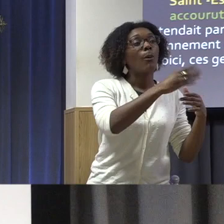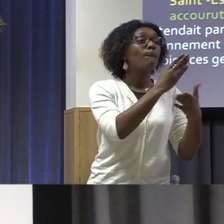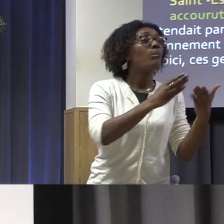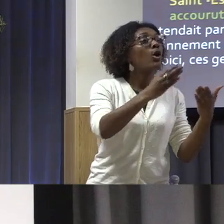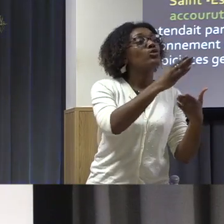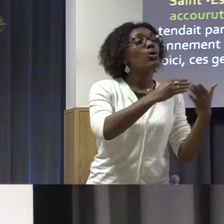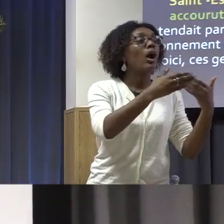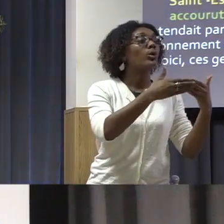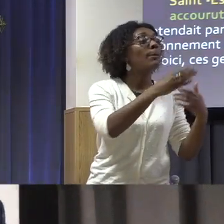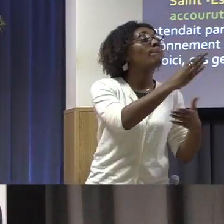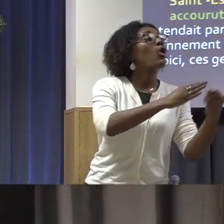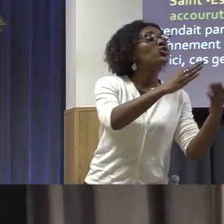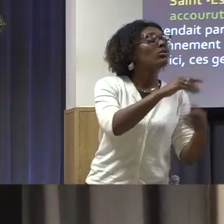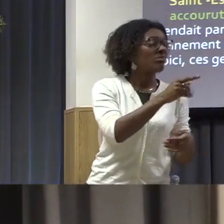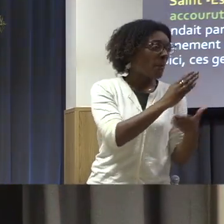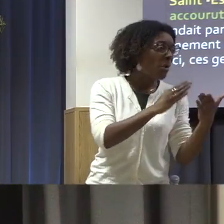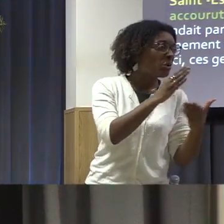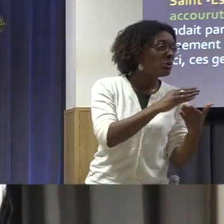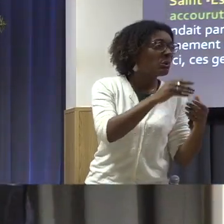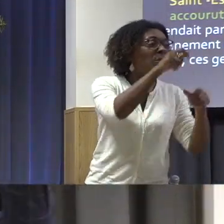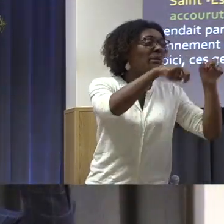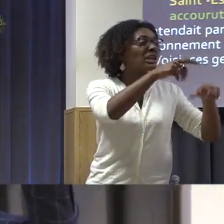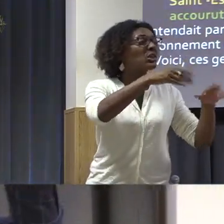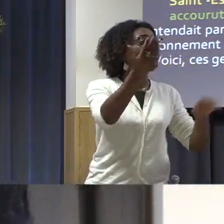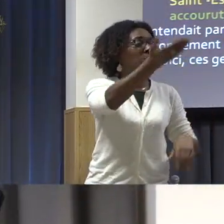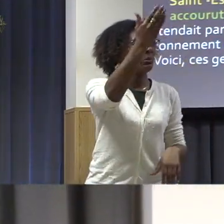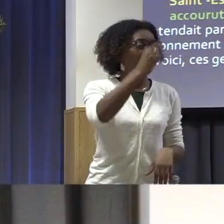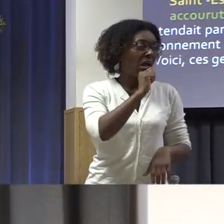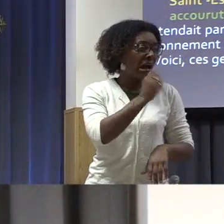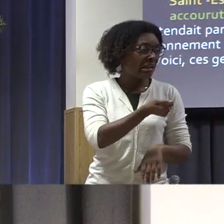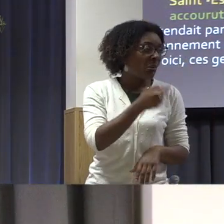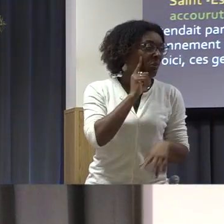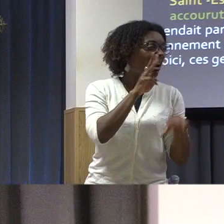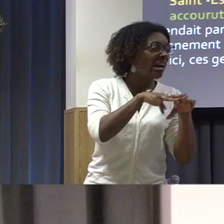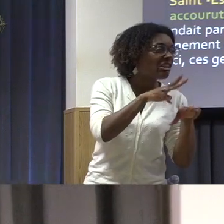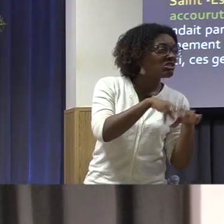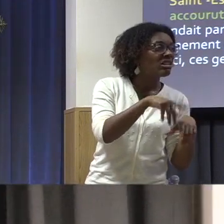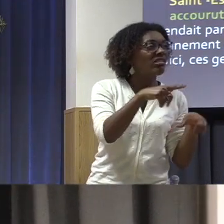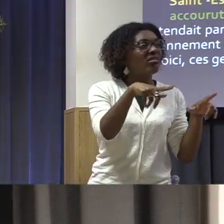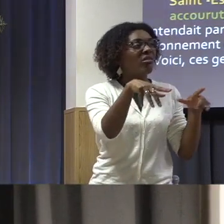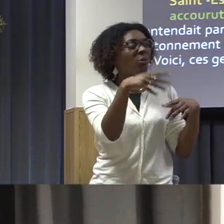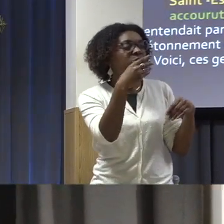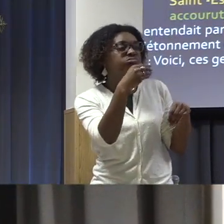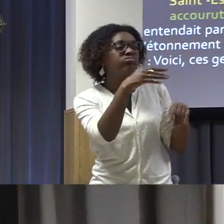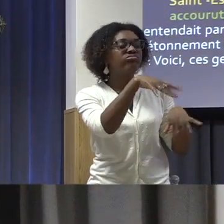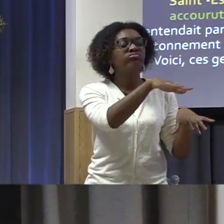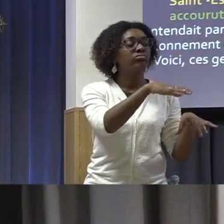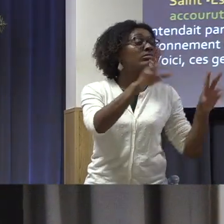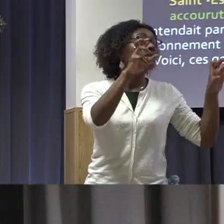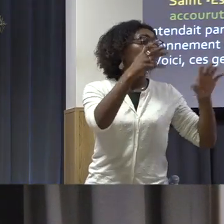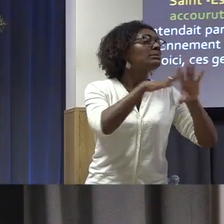là bas il peut il ne peut y venir rien de bon quant à neil croix jésus